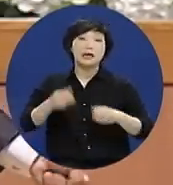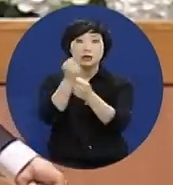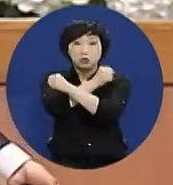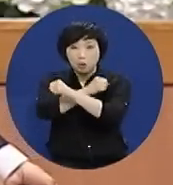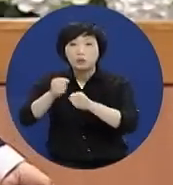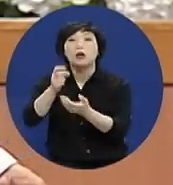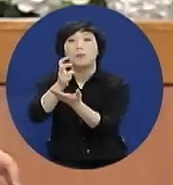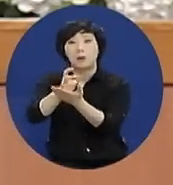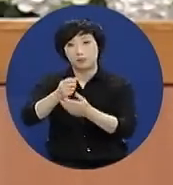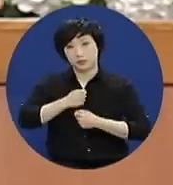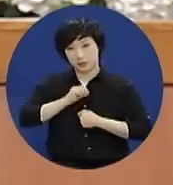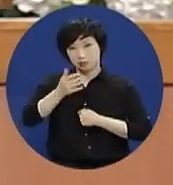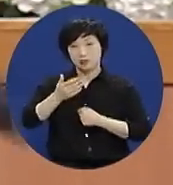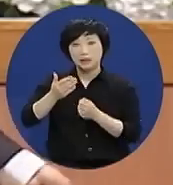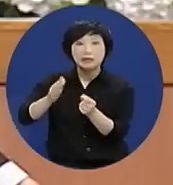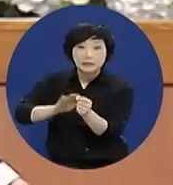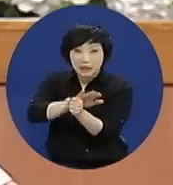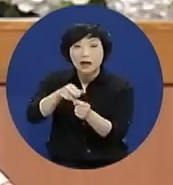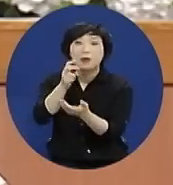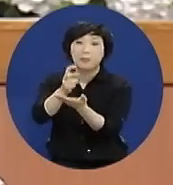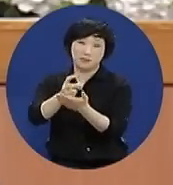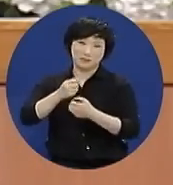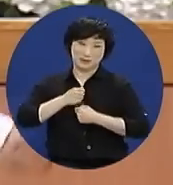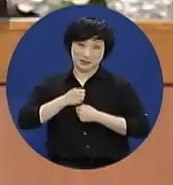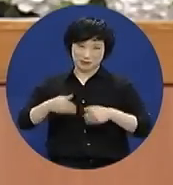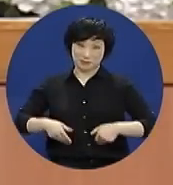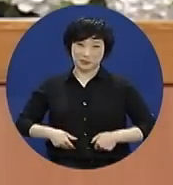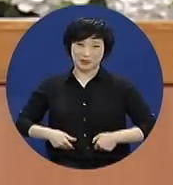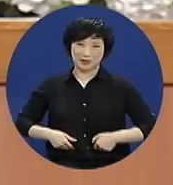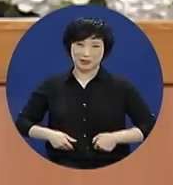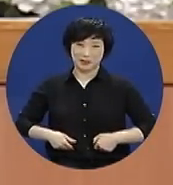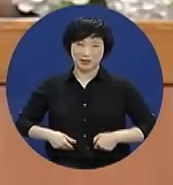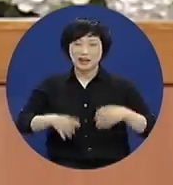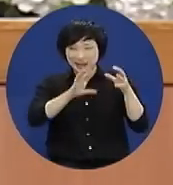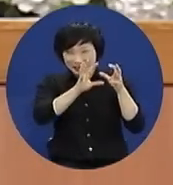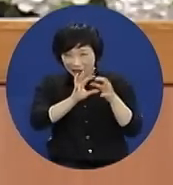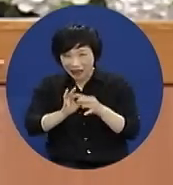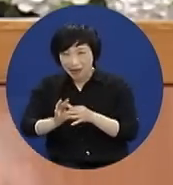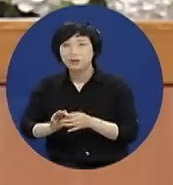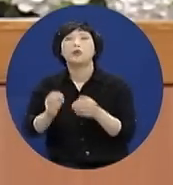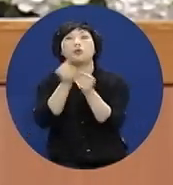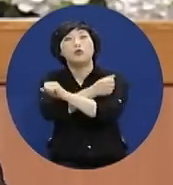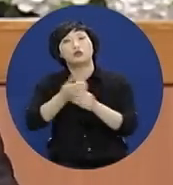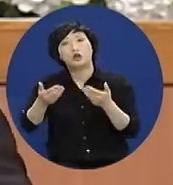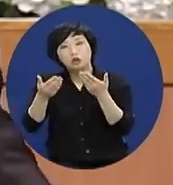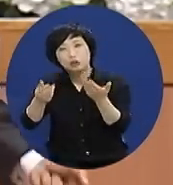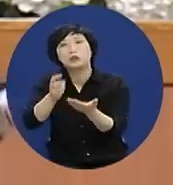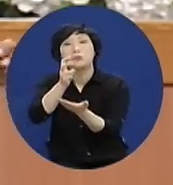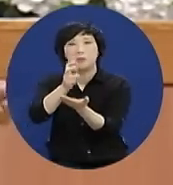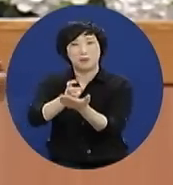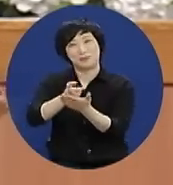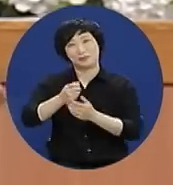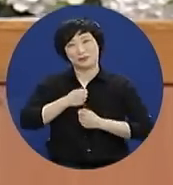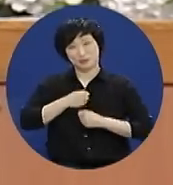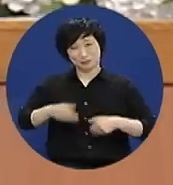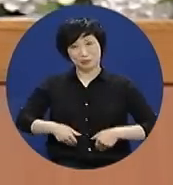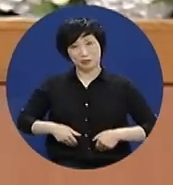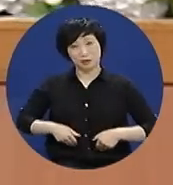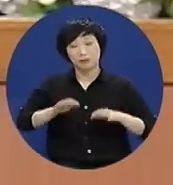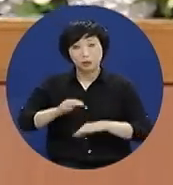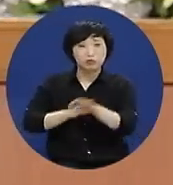の方愛の方無限の業の方を守らなかった